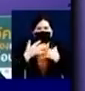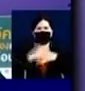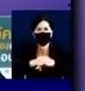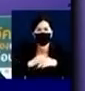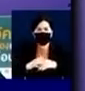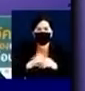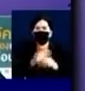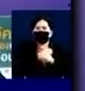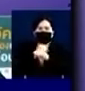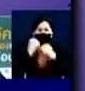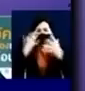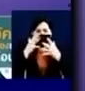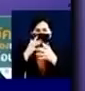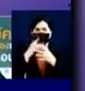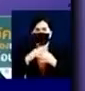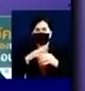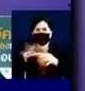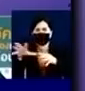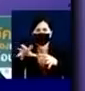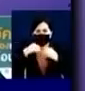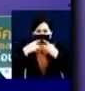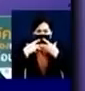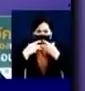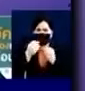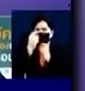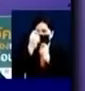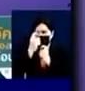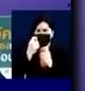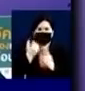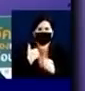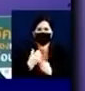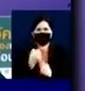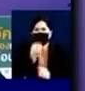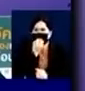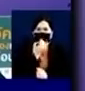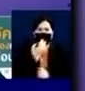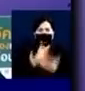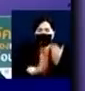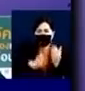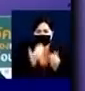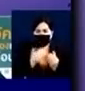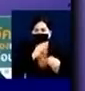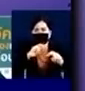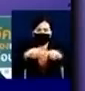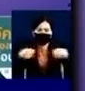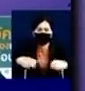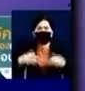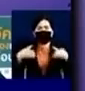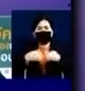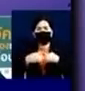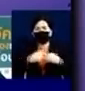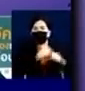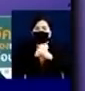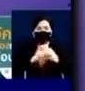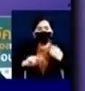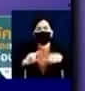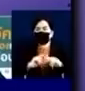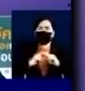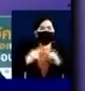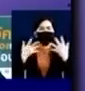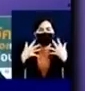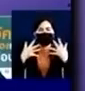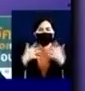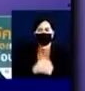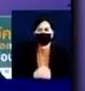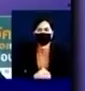าเราฉีดสูตรไข้อ่ะค่ะถ้าไข้คือ SV ซิโนฟาร์มแล้วไปบวกกับแอสตราเซเนกานะคะ